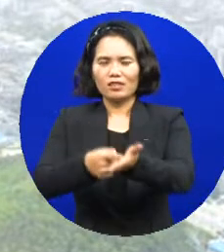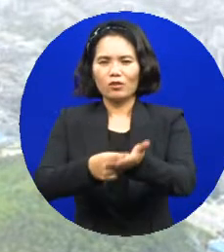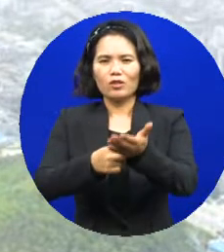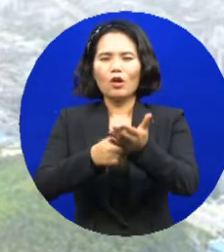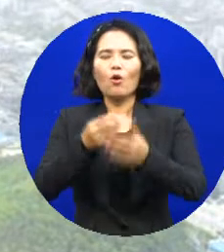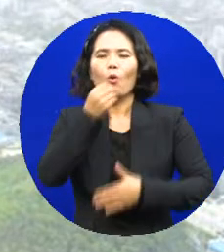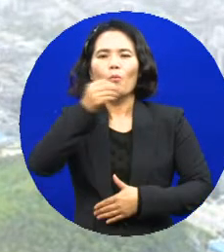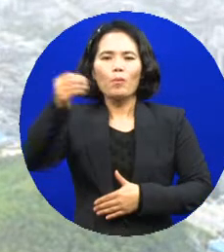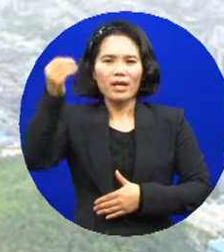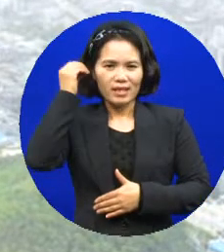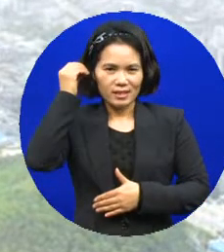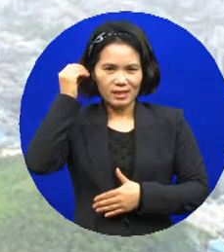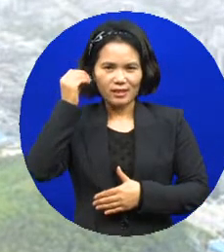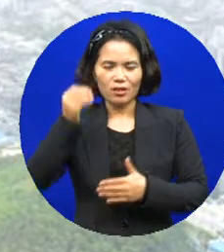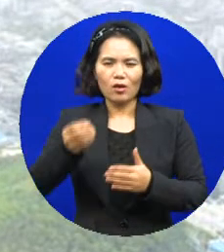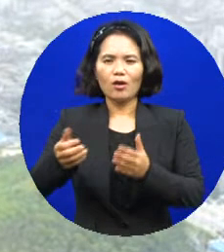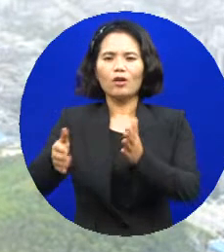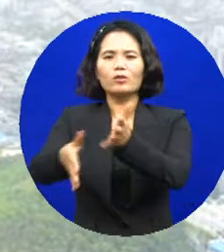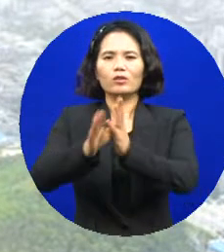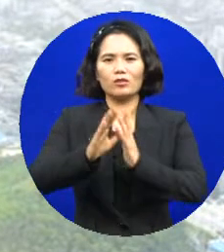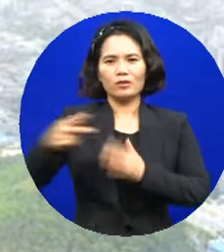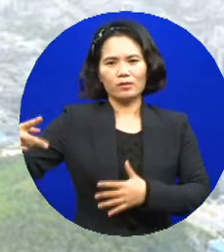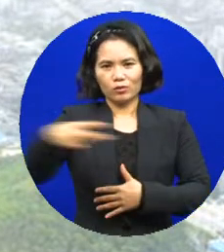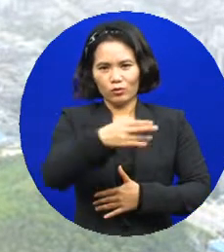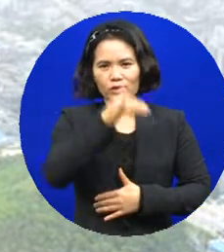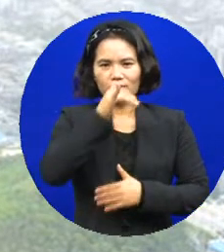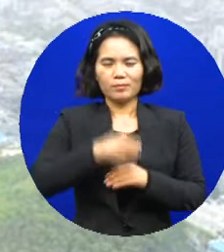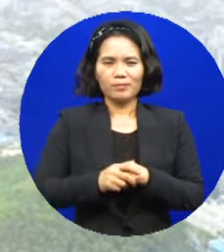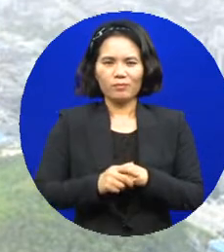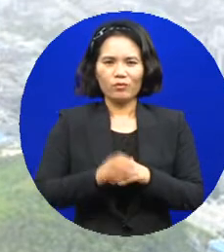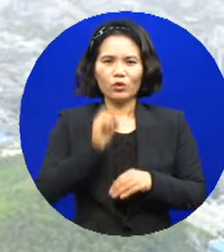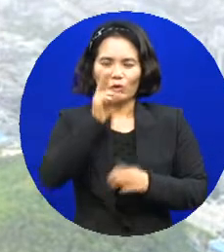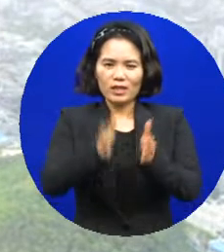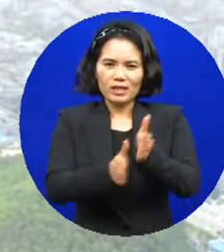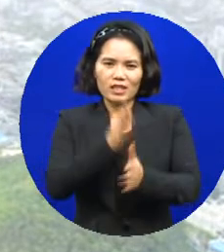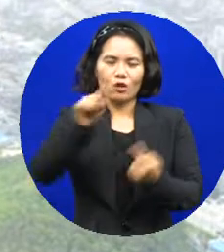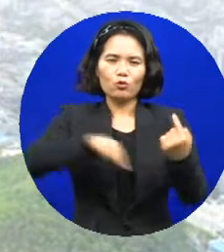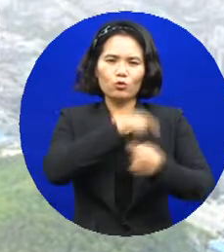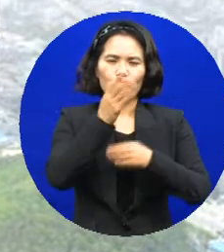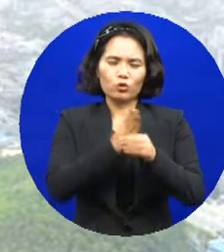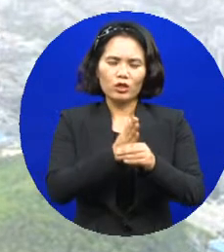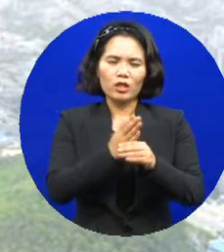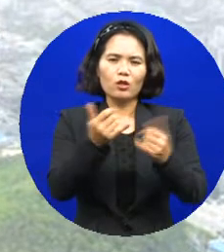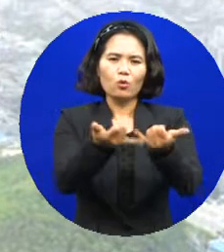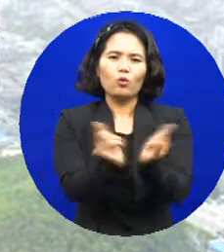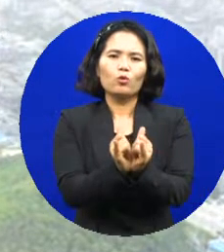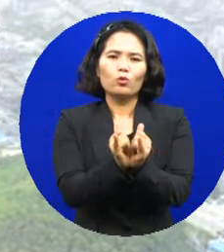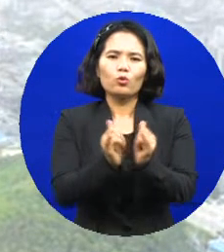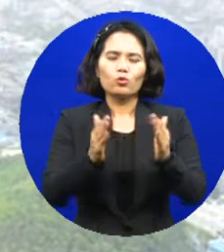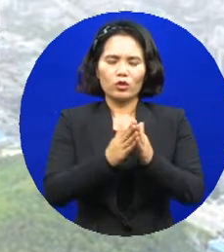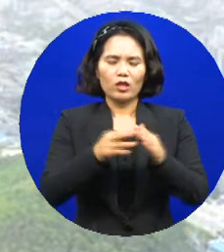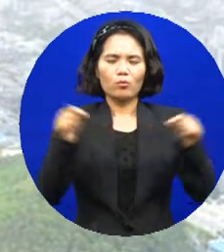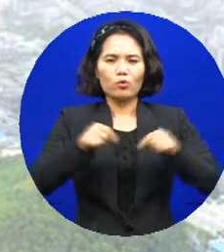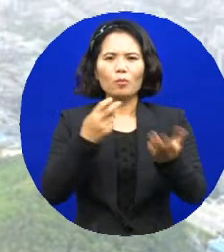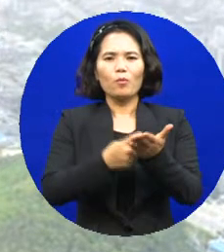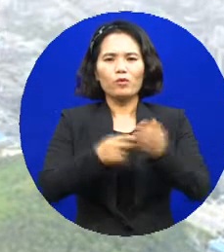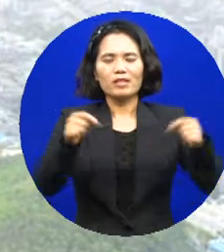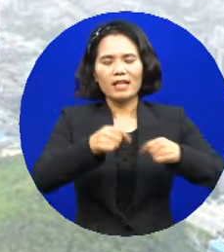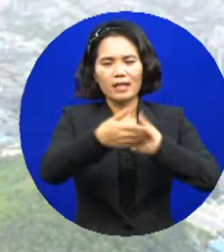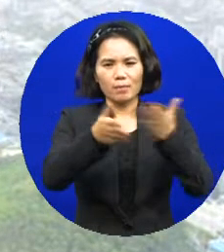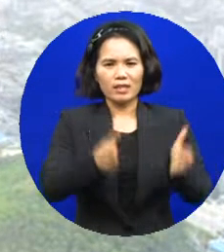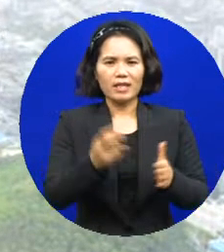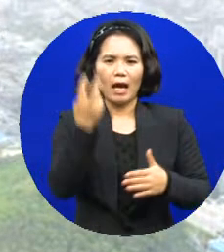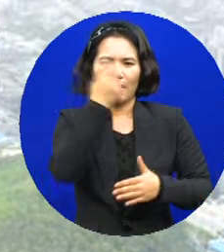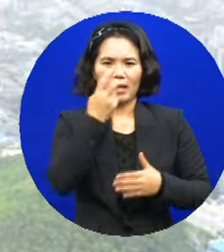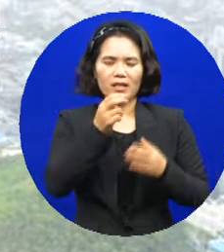참가 신청은 유적 전시관 홈페이지에서 선착순으로 받고 있습니다. 용인시가 운영하는 공동주택 무료 법률